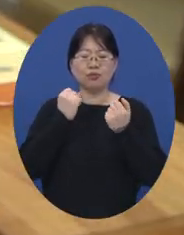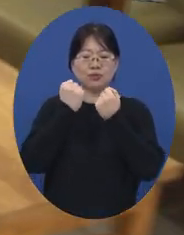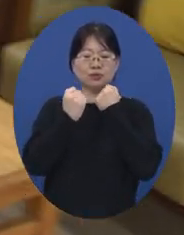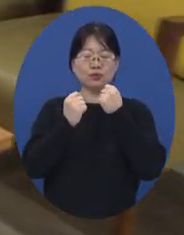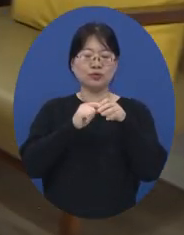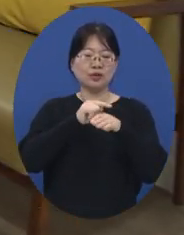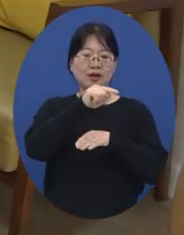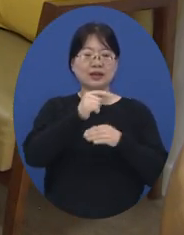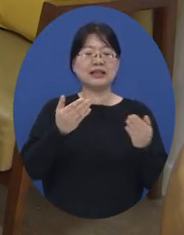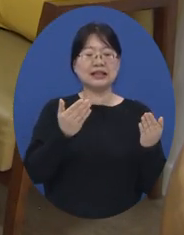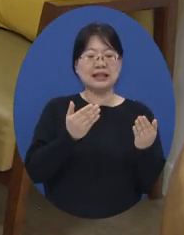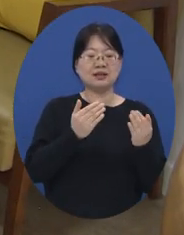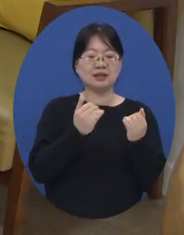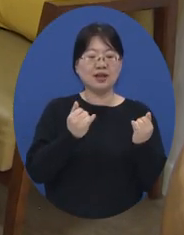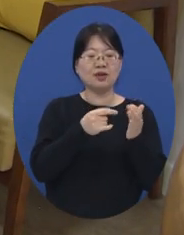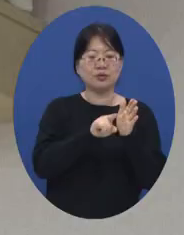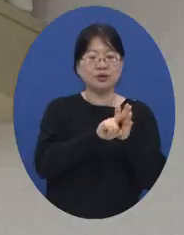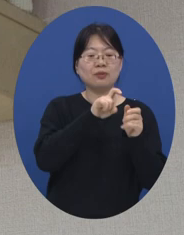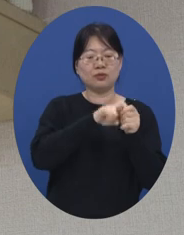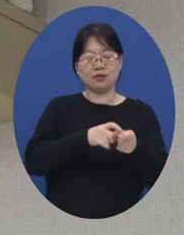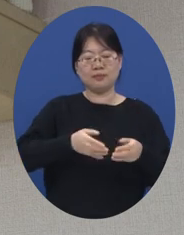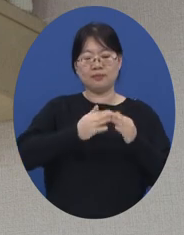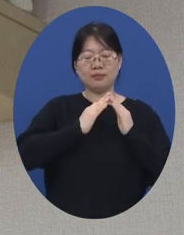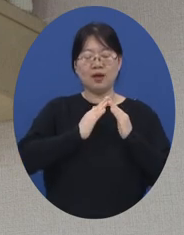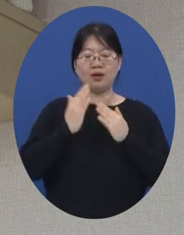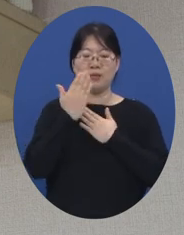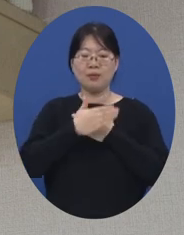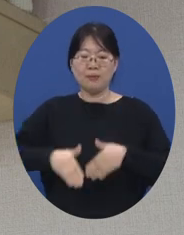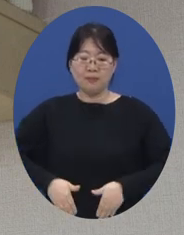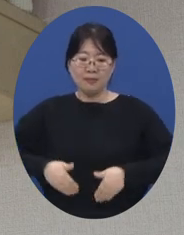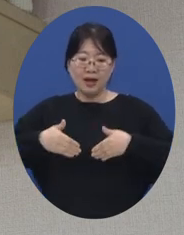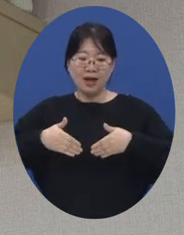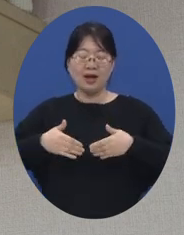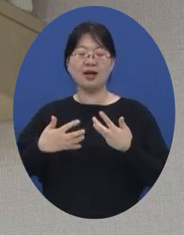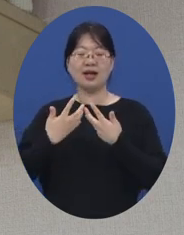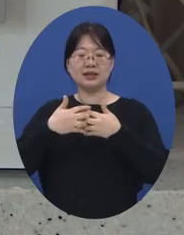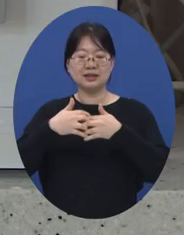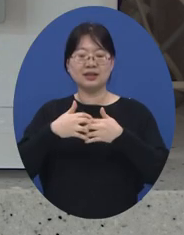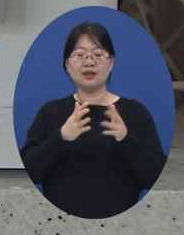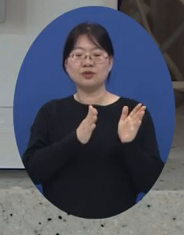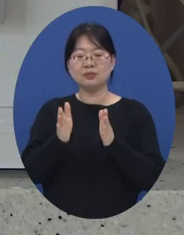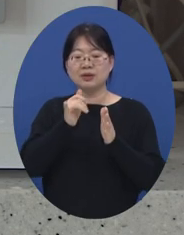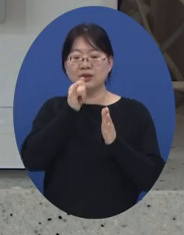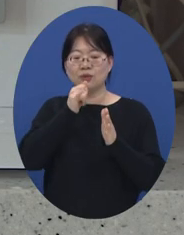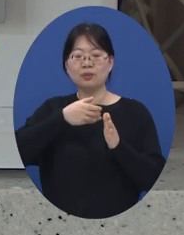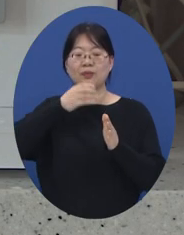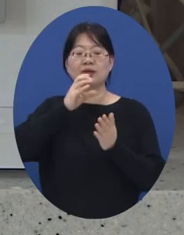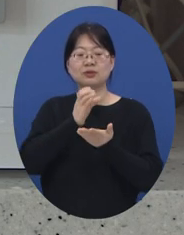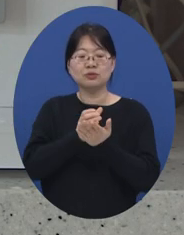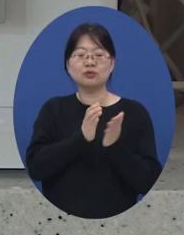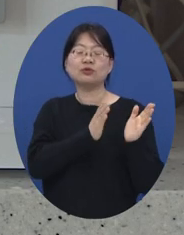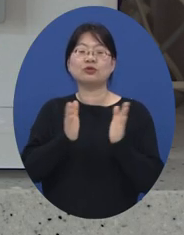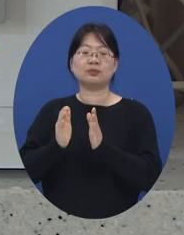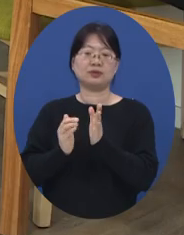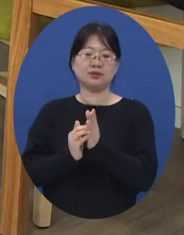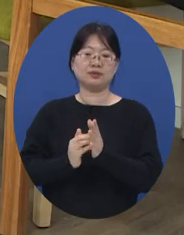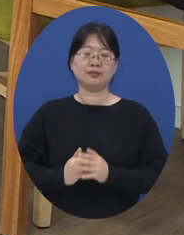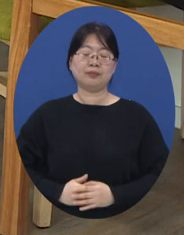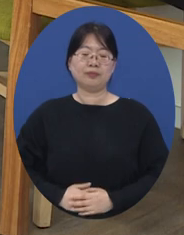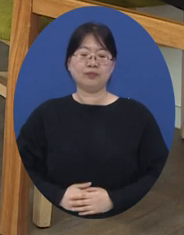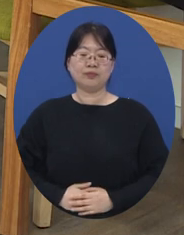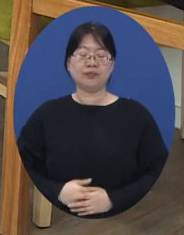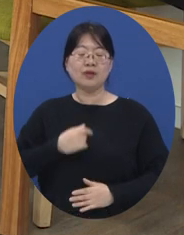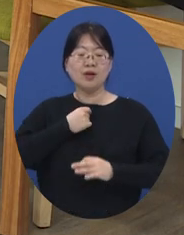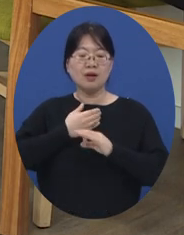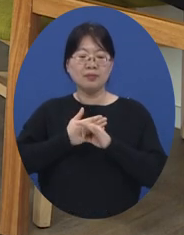이동 노동자를 위한 곳입니다. 몸을 녹일 수 있도록 난방기가 가동되고 마실 물 등도 비치돼 있습니다.